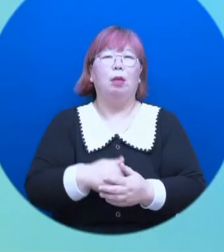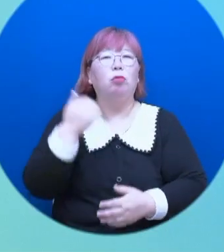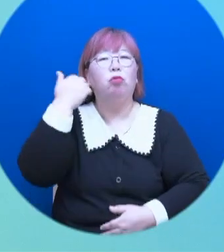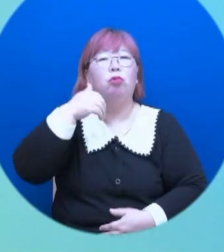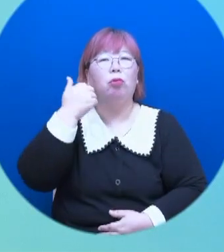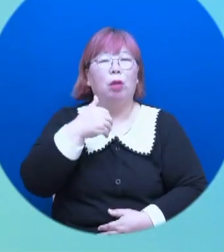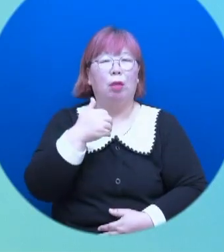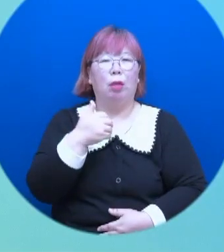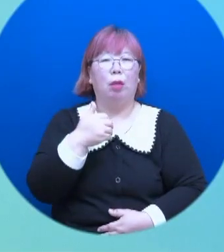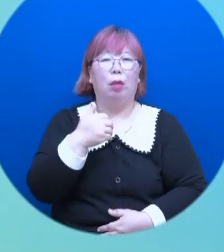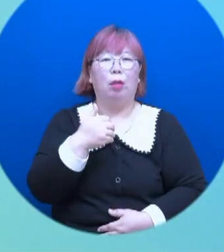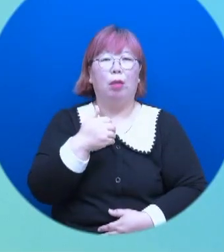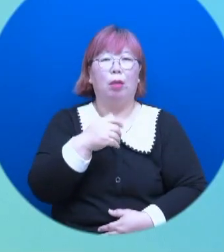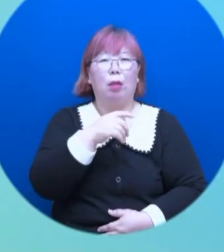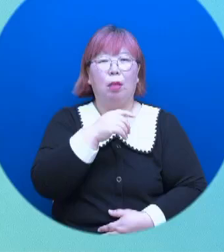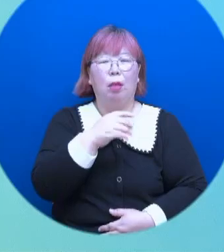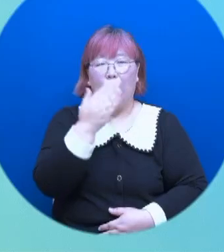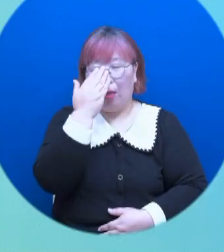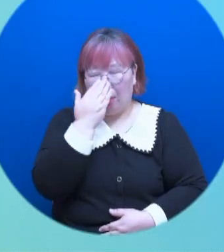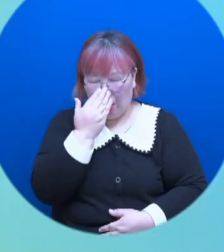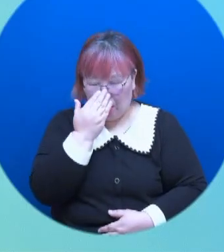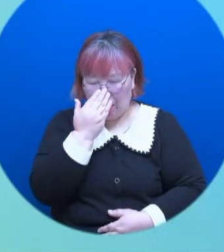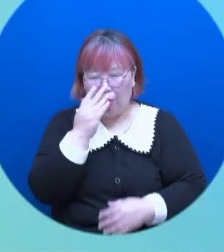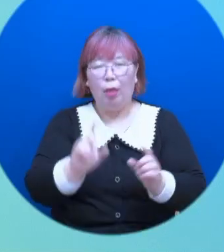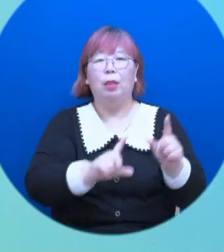누군가 겸손한 삶을 살 때